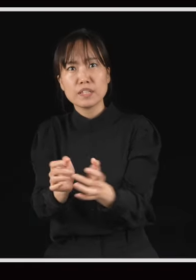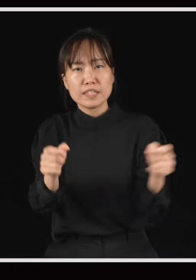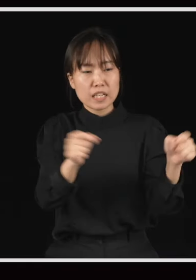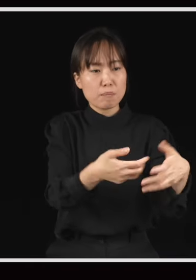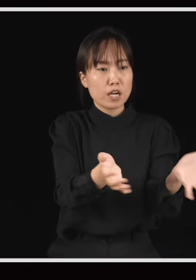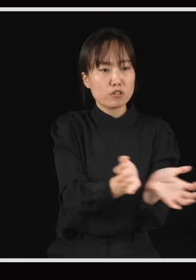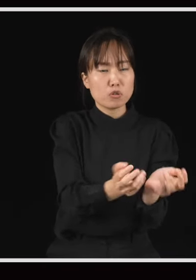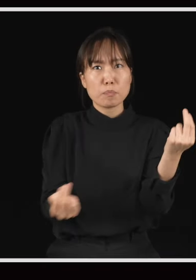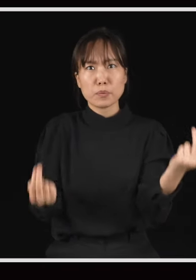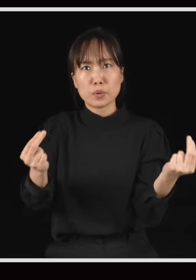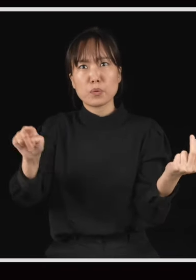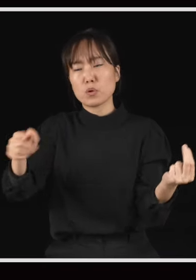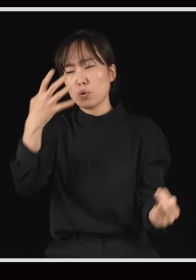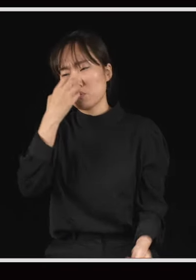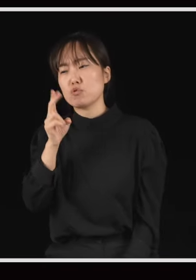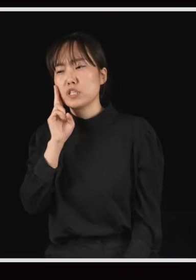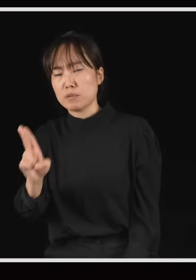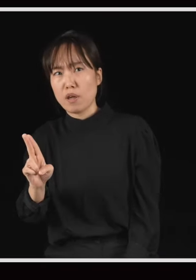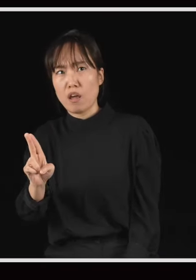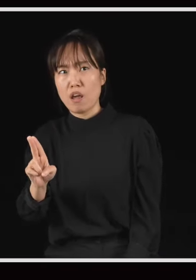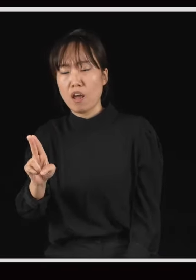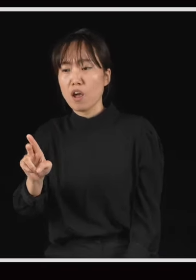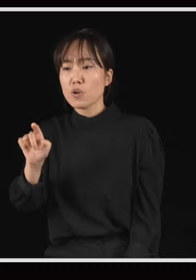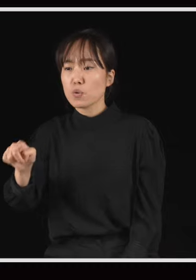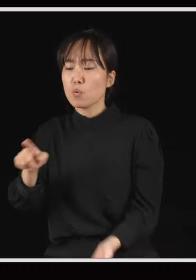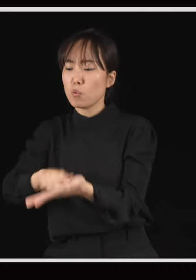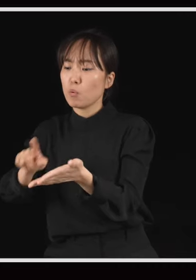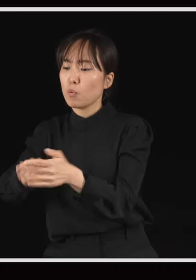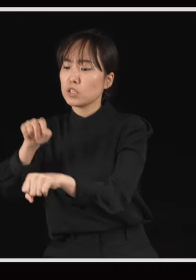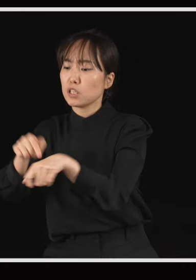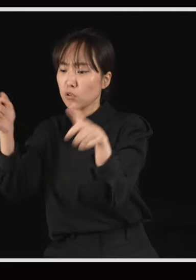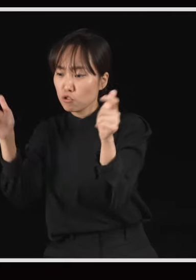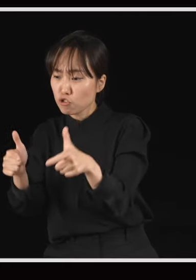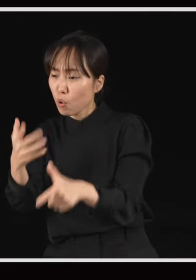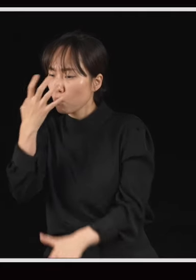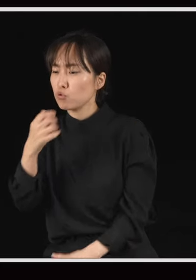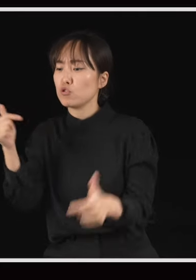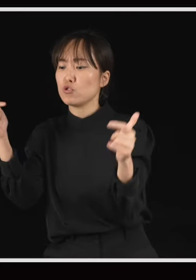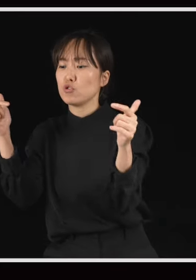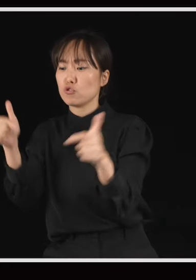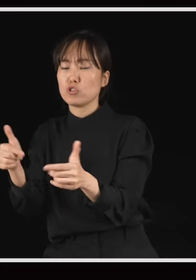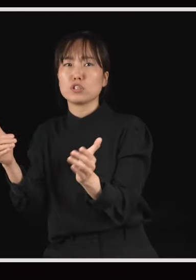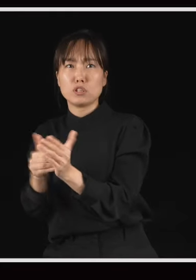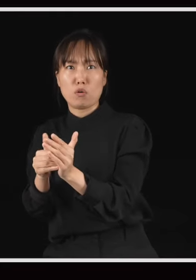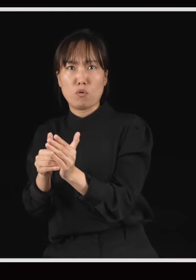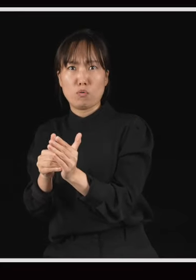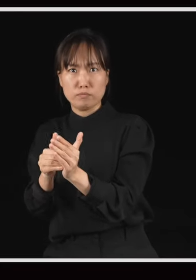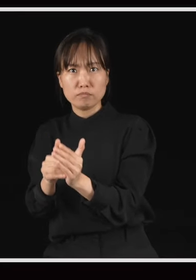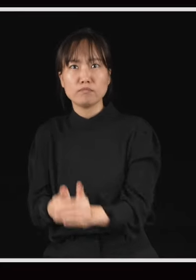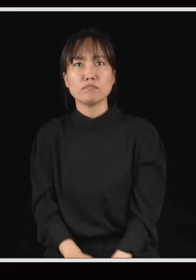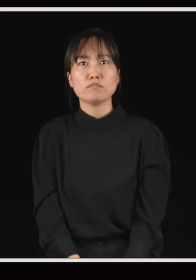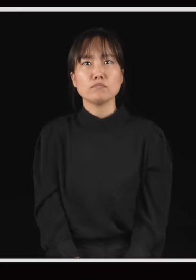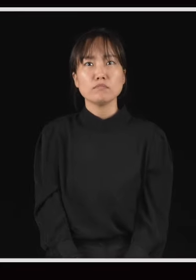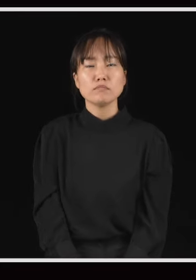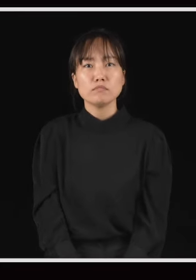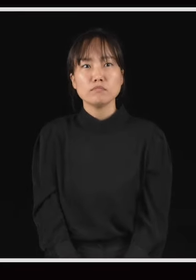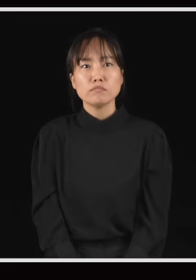근데 그분들이 대부분 우울감을 느끼거든요. 스마트폰 사용을 강제로 줄여보면 우울감이 많이 줄어듭니다. 그런 연구들이 미국에서 많이 나왔습니다.